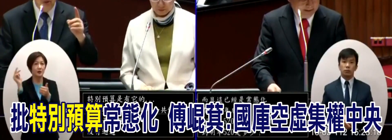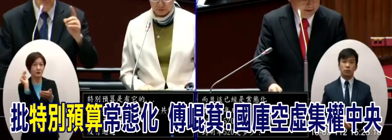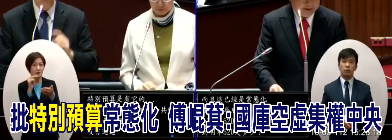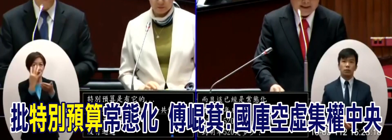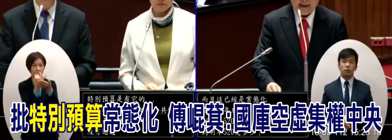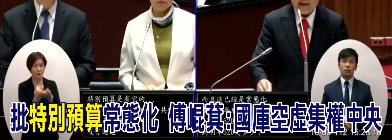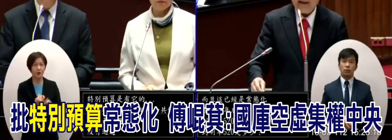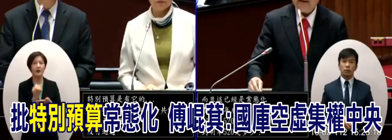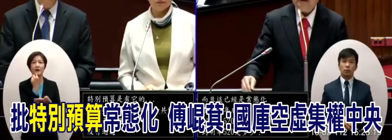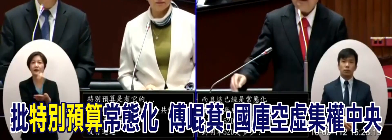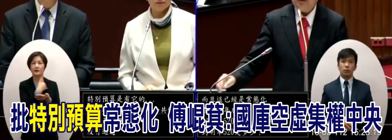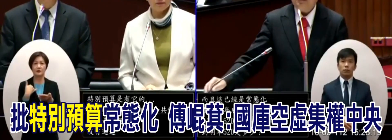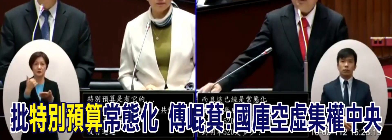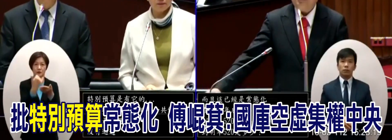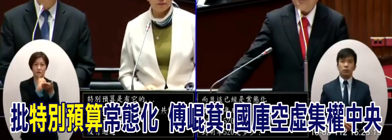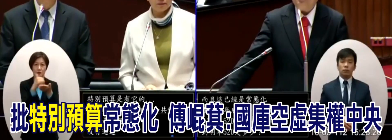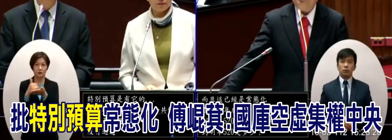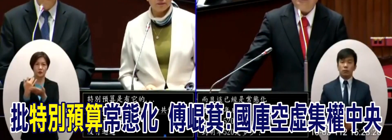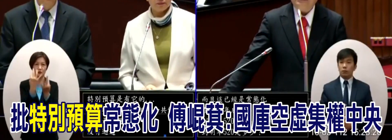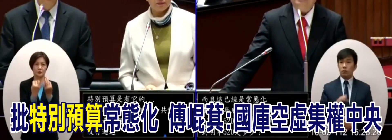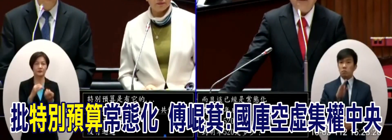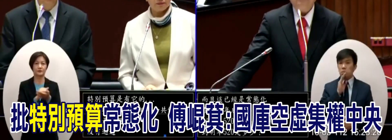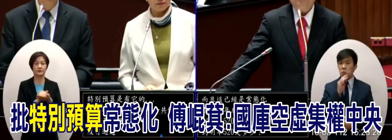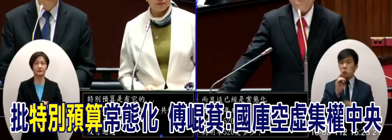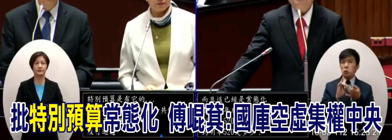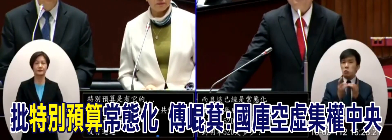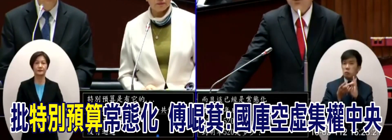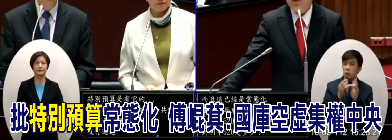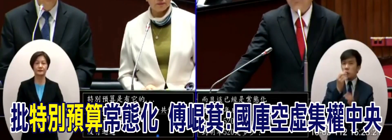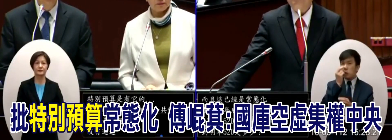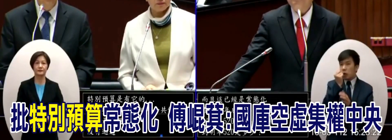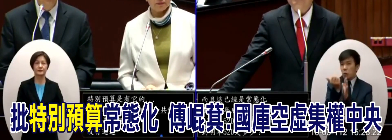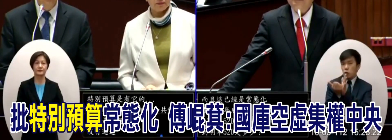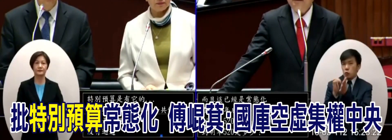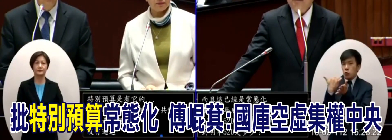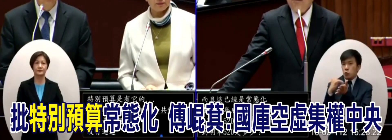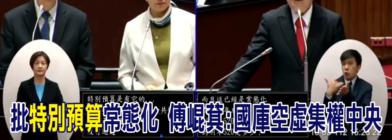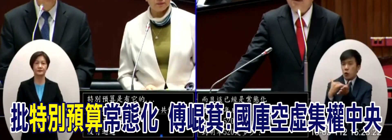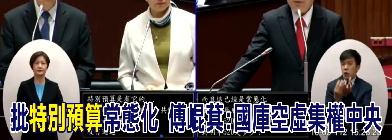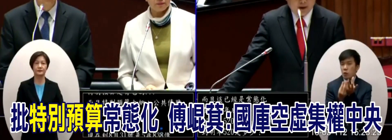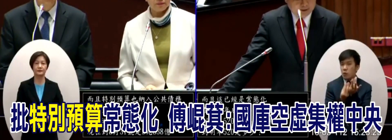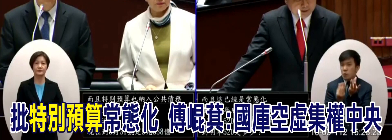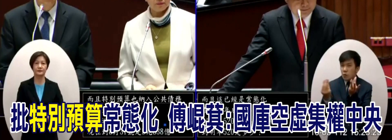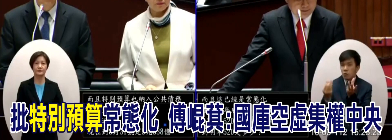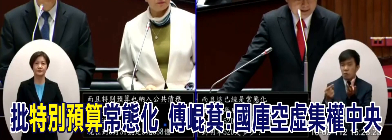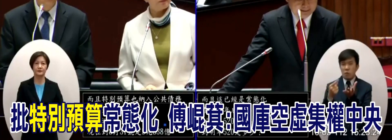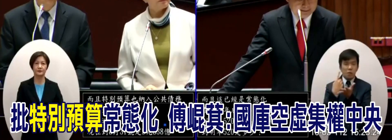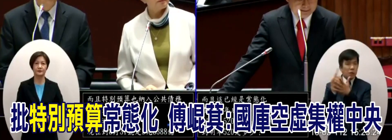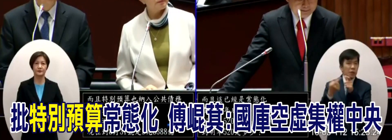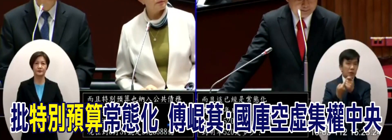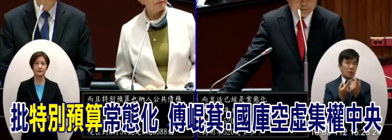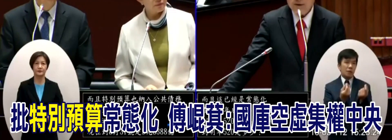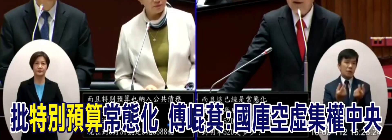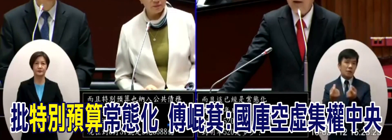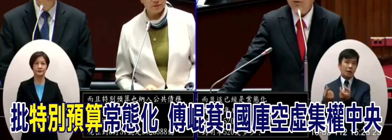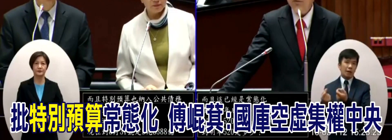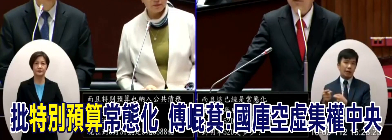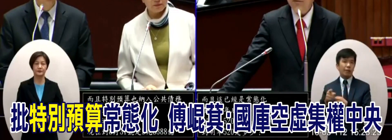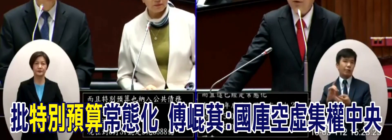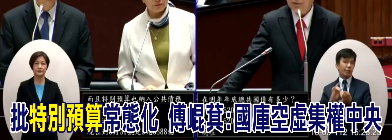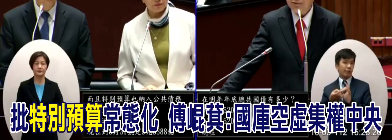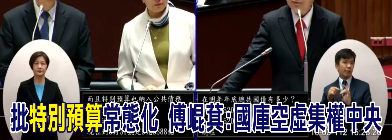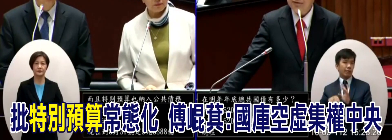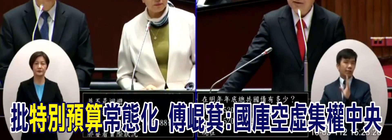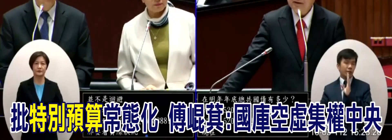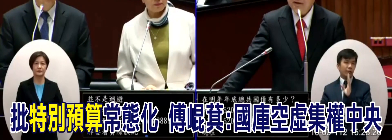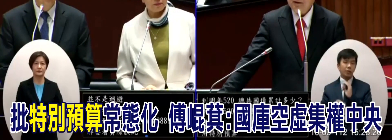可能是预算的数字， 用特别预算啊，常年这样子做。我想中央政府啊，不只让国